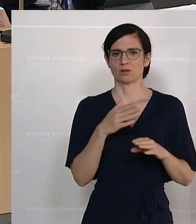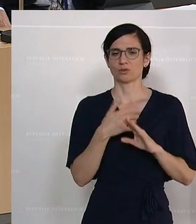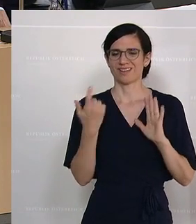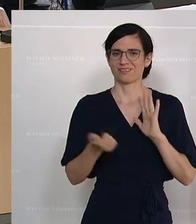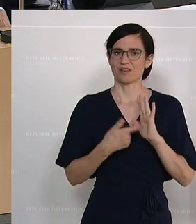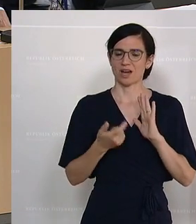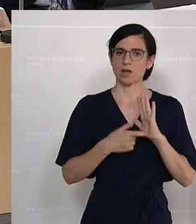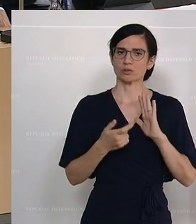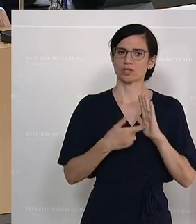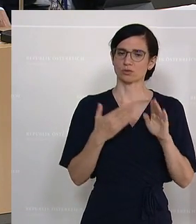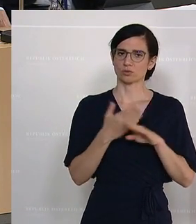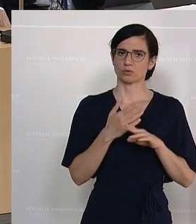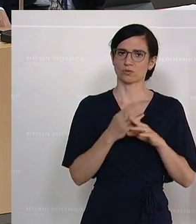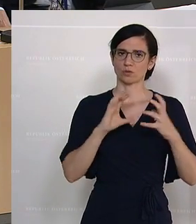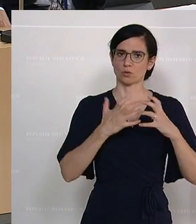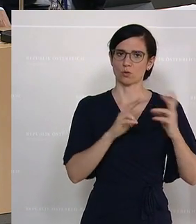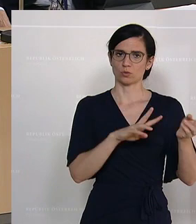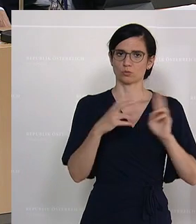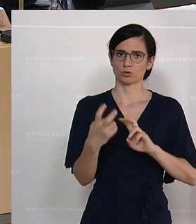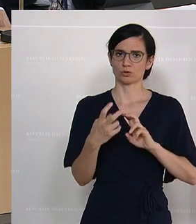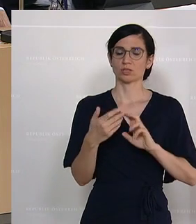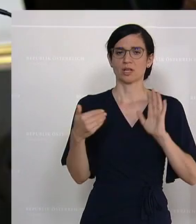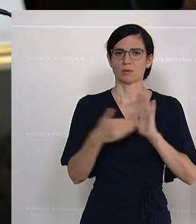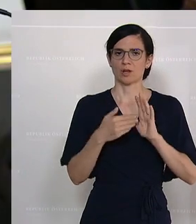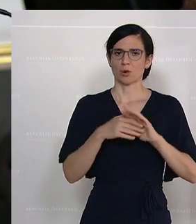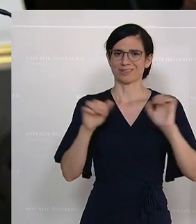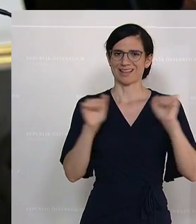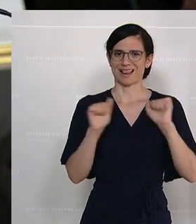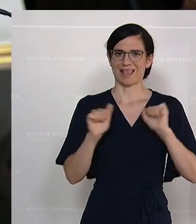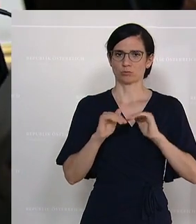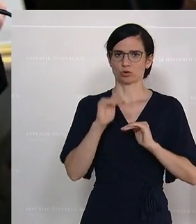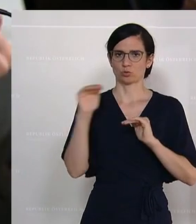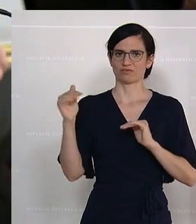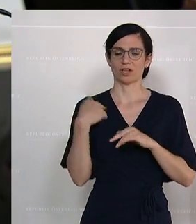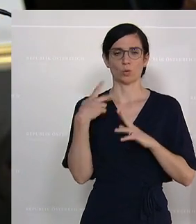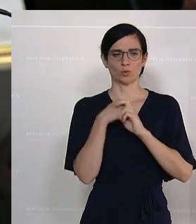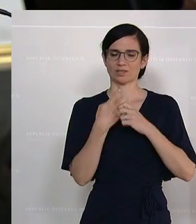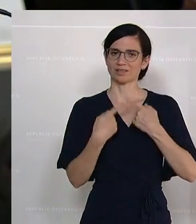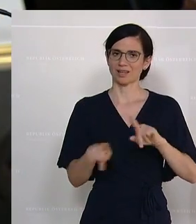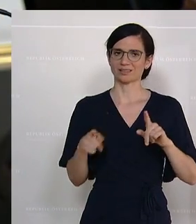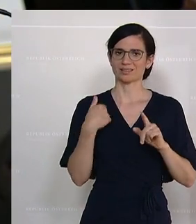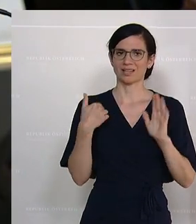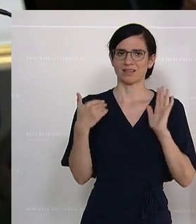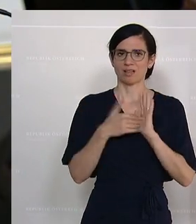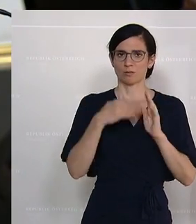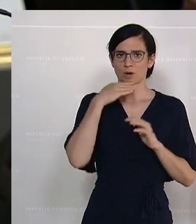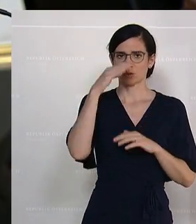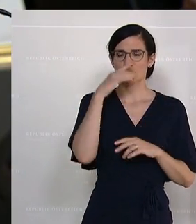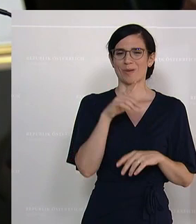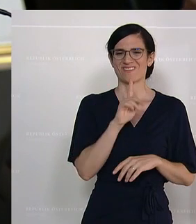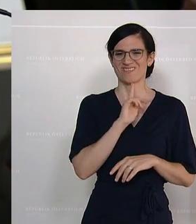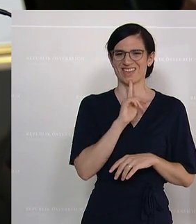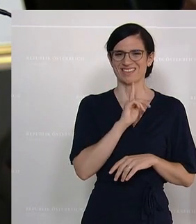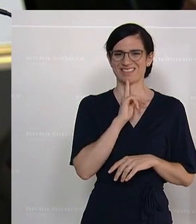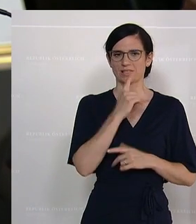diesen umstieg auf die kohle braucht dass die alarmstufe in österreich ist die situation anders wir brauchen im sommer sehr sehr wenig